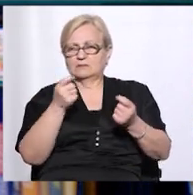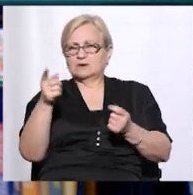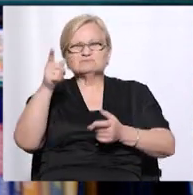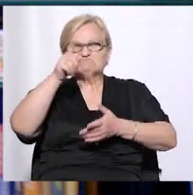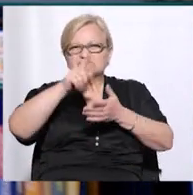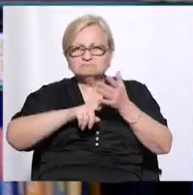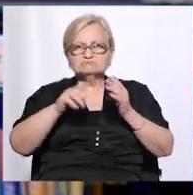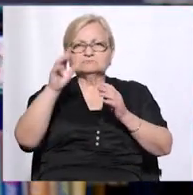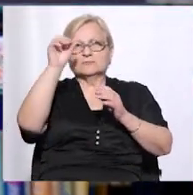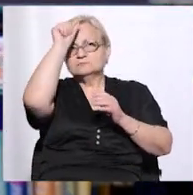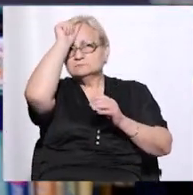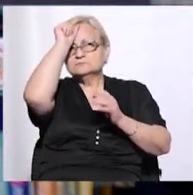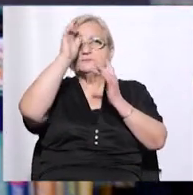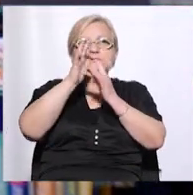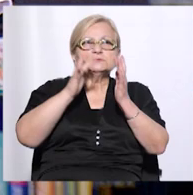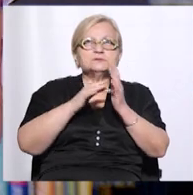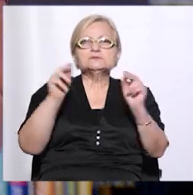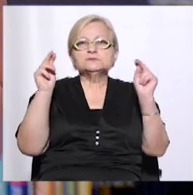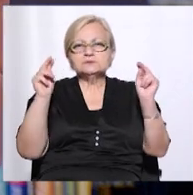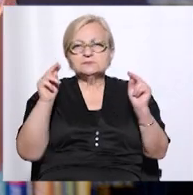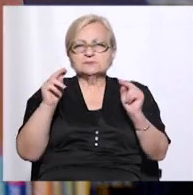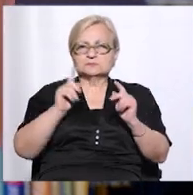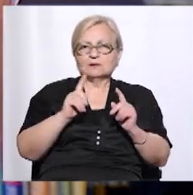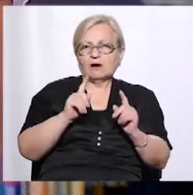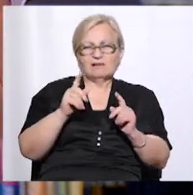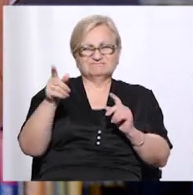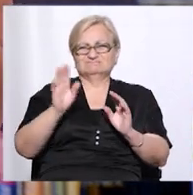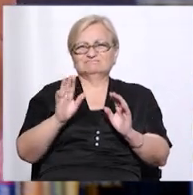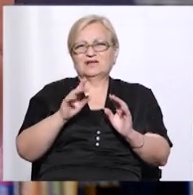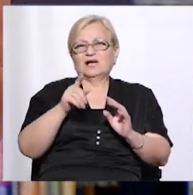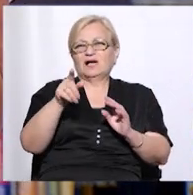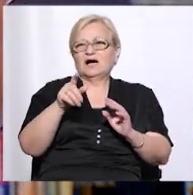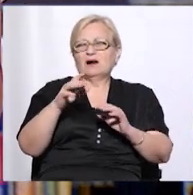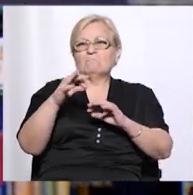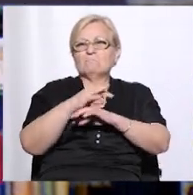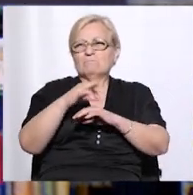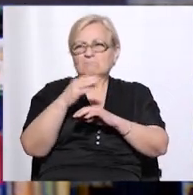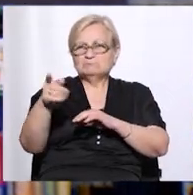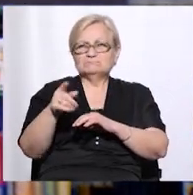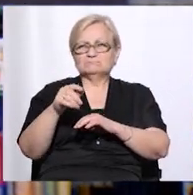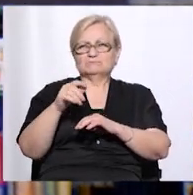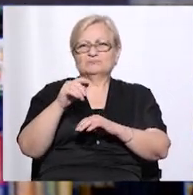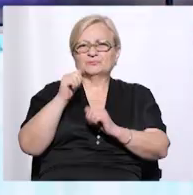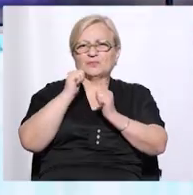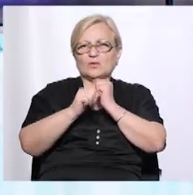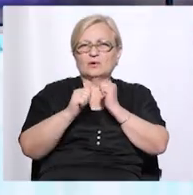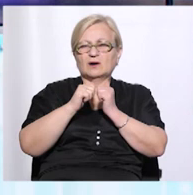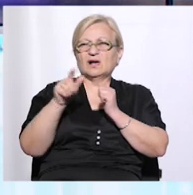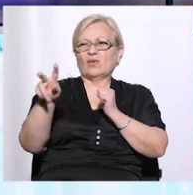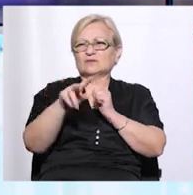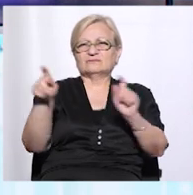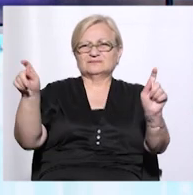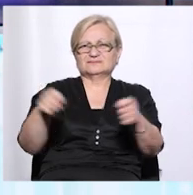არის გიორგი მორწმუნე, პირიქით თქვენ იცით მელქისედეკის შეგონებები, ეს მარიამის და მისი მეუღლის, რომელიც პოლიტიკური